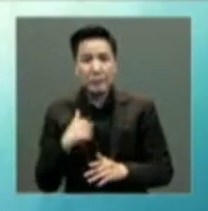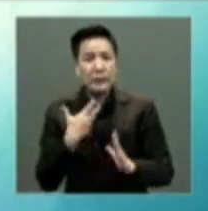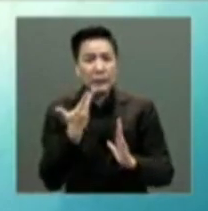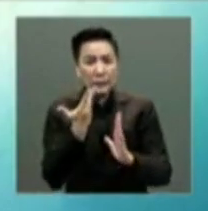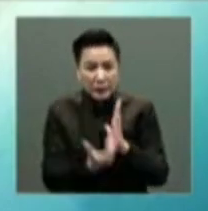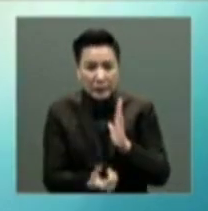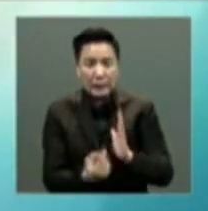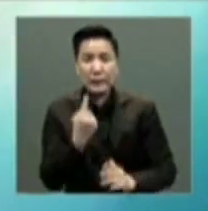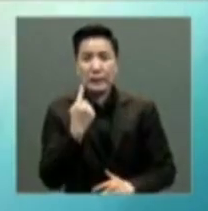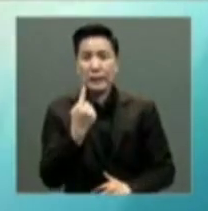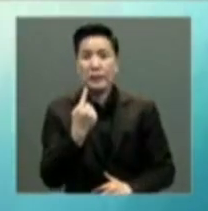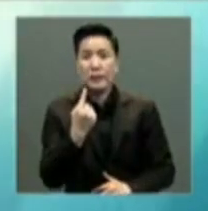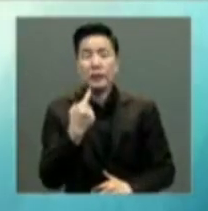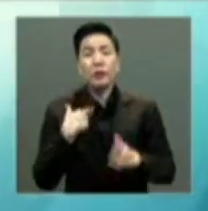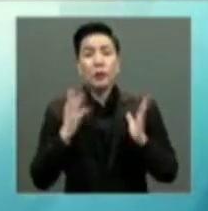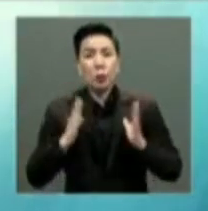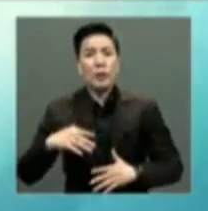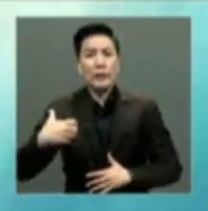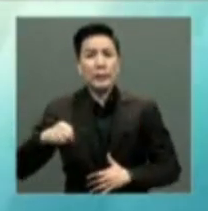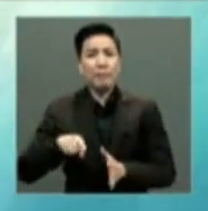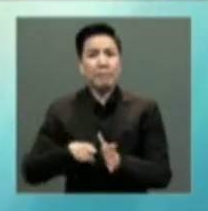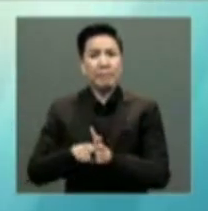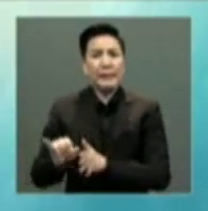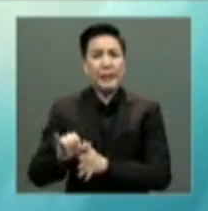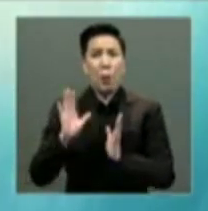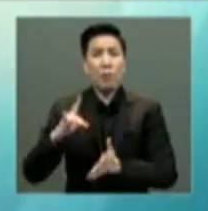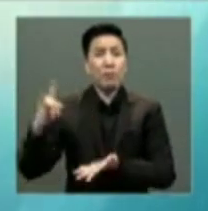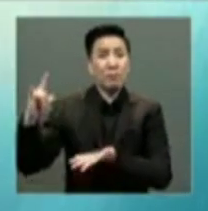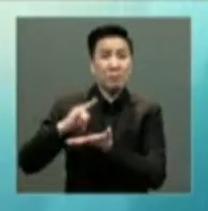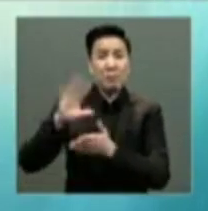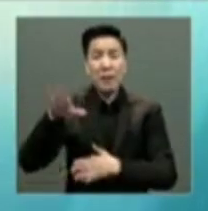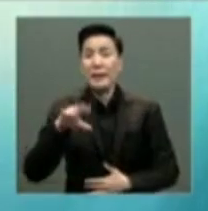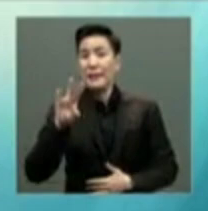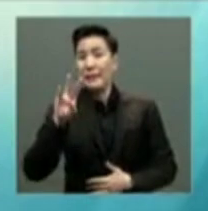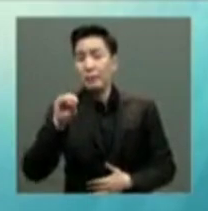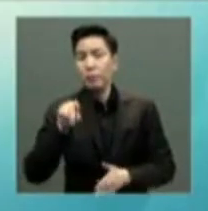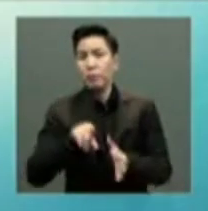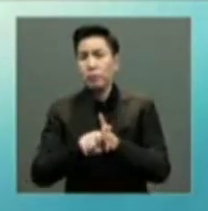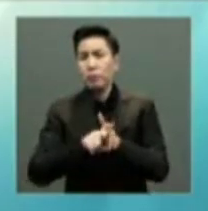และยังมีส่วนที่เหลืออยู่อีก 10กว่าคนที่มากัน 76